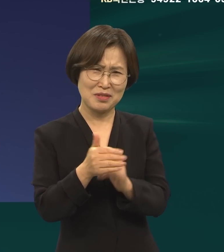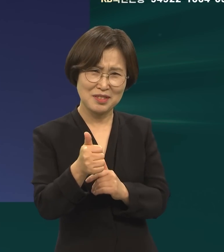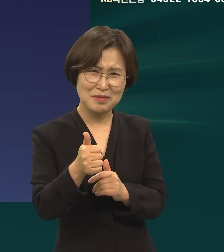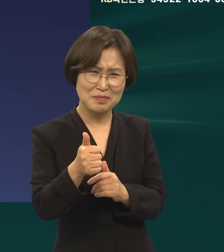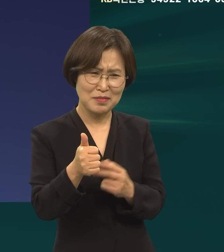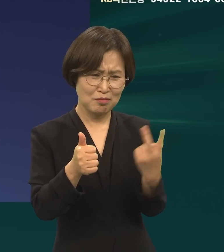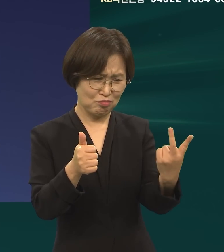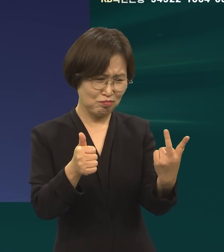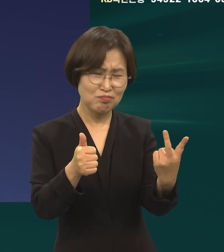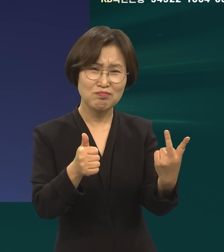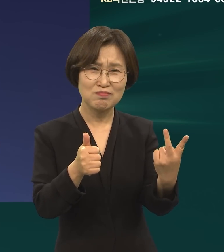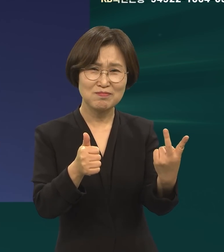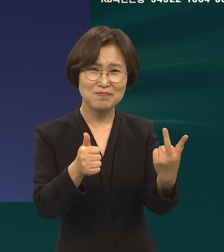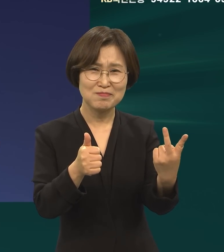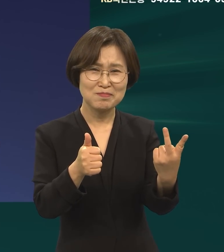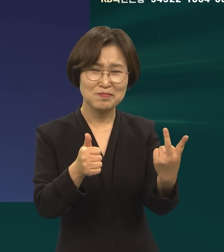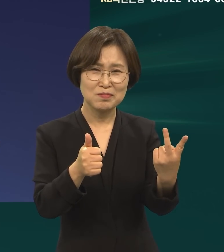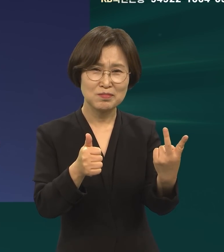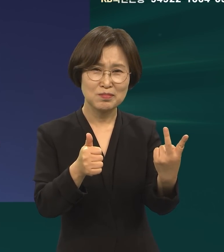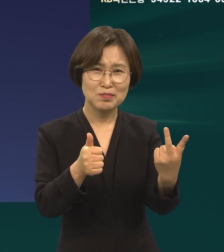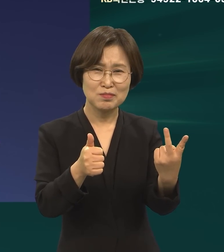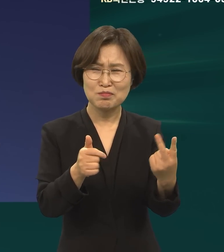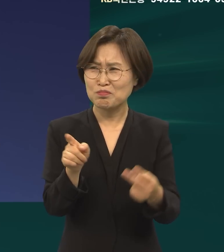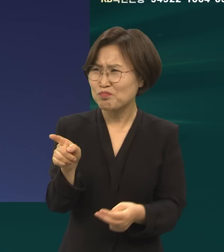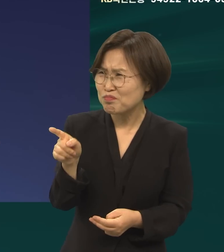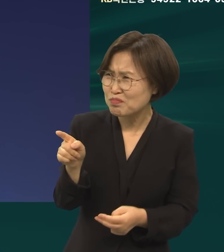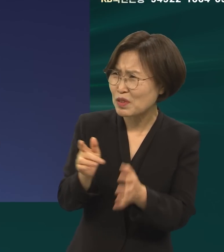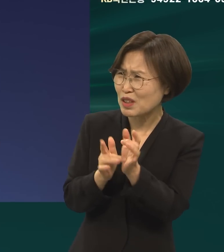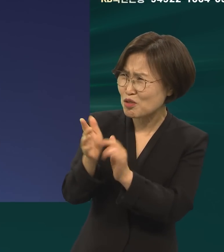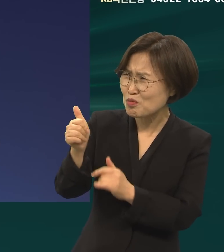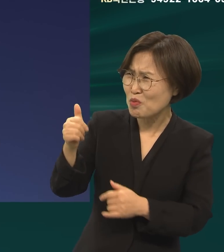주님이 동행 가시는데 모르고 왜 당신만 몰라? 내가 힘든 걸.